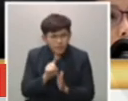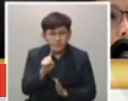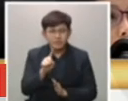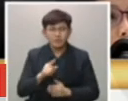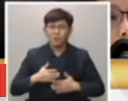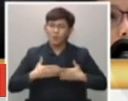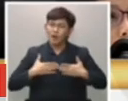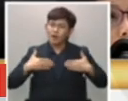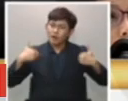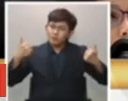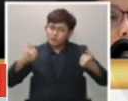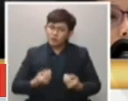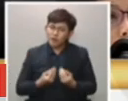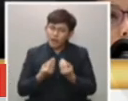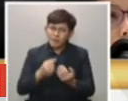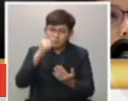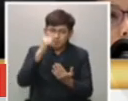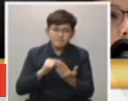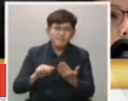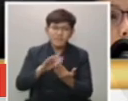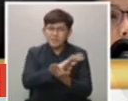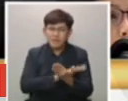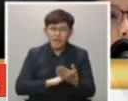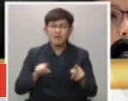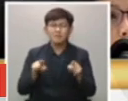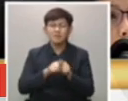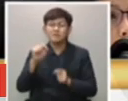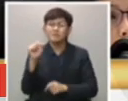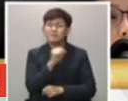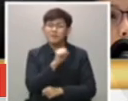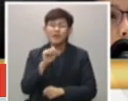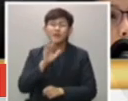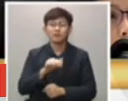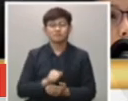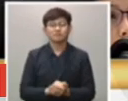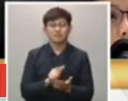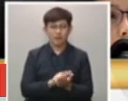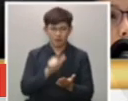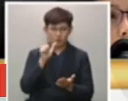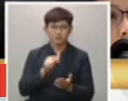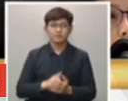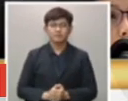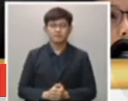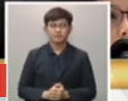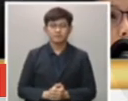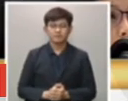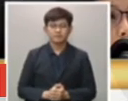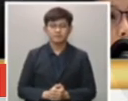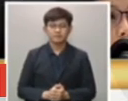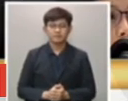สุขให้คนไทยตามเพลงของท่านเถอะครับลาออกครับ